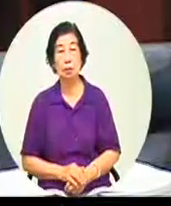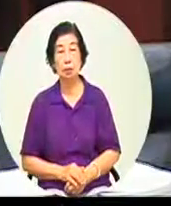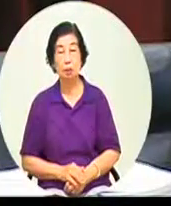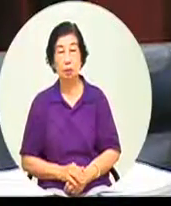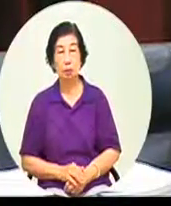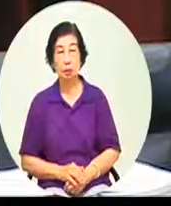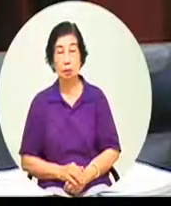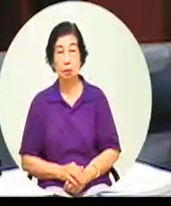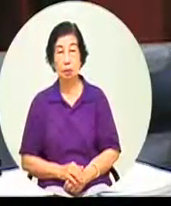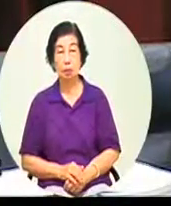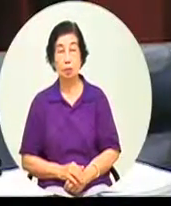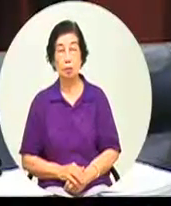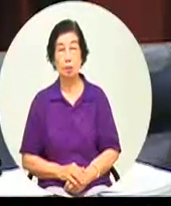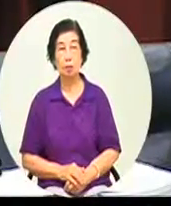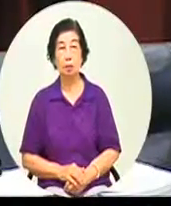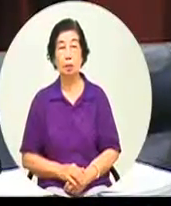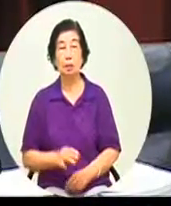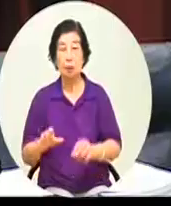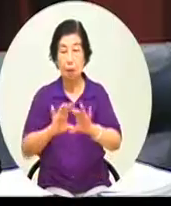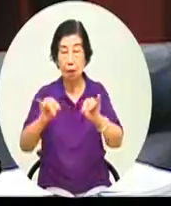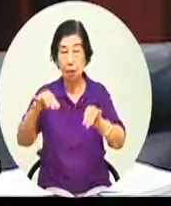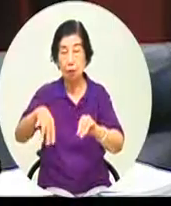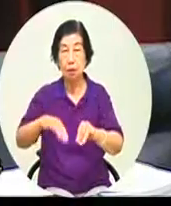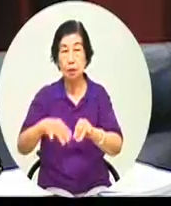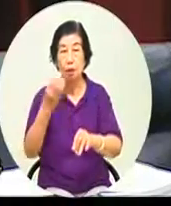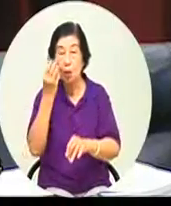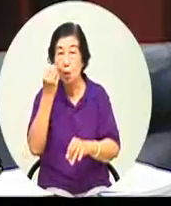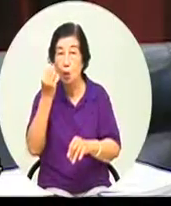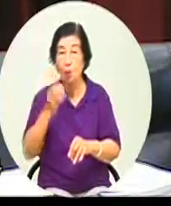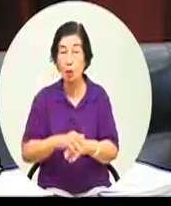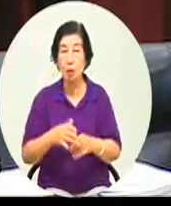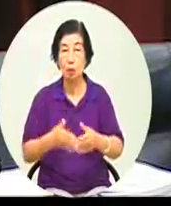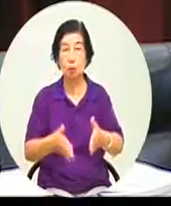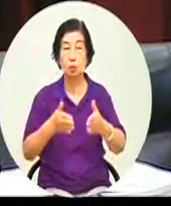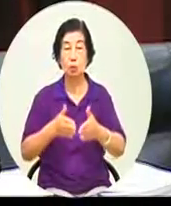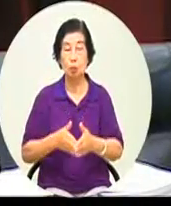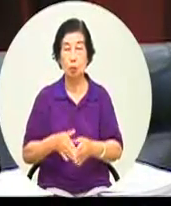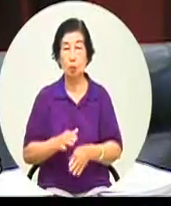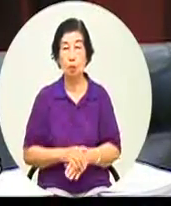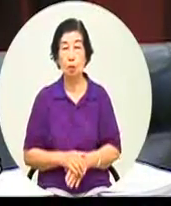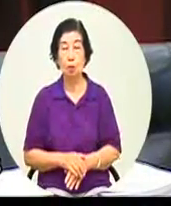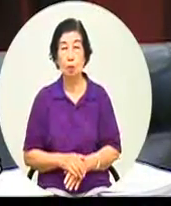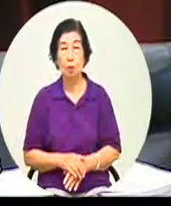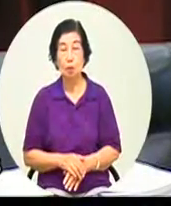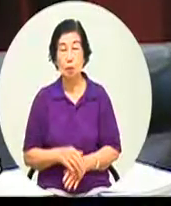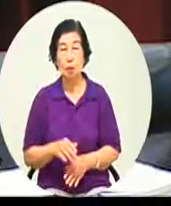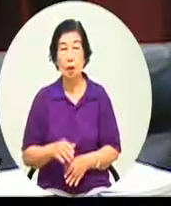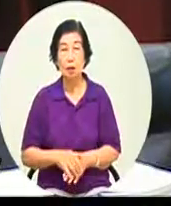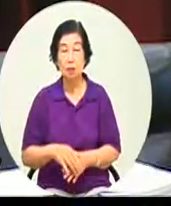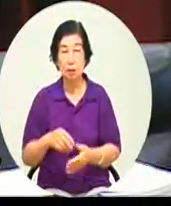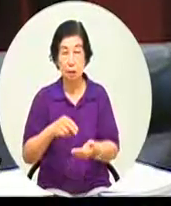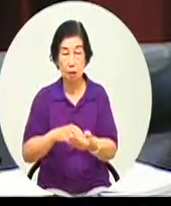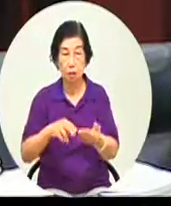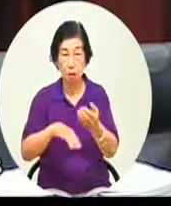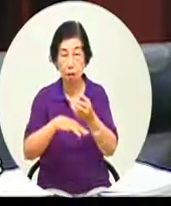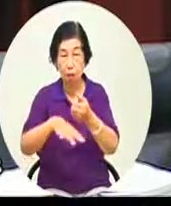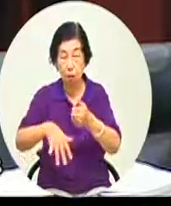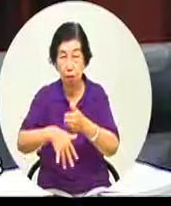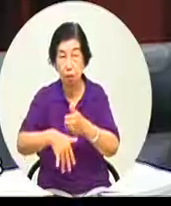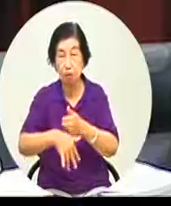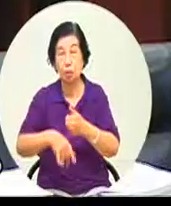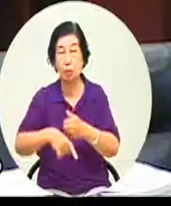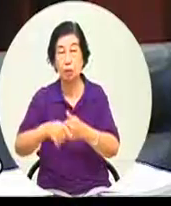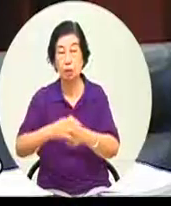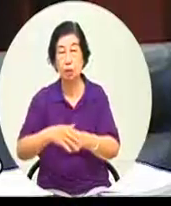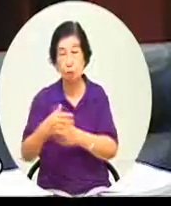这地方观光实在真重要了哈。既然中央的工作有按立委已经伫遐 OK 啊，所以讲